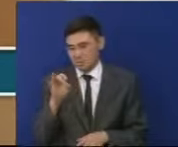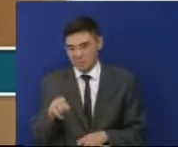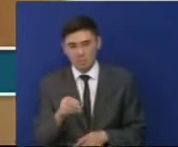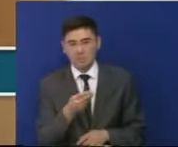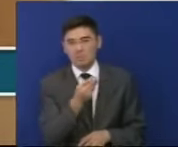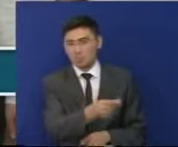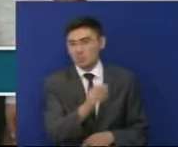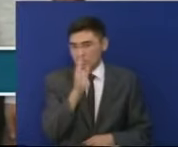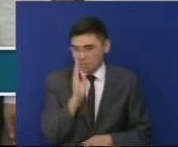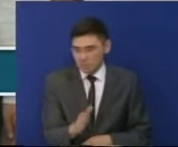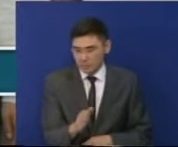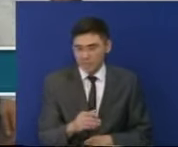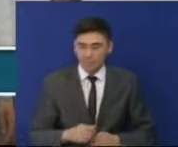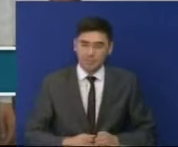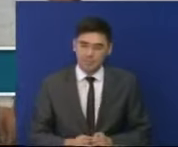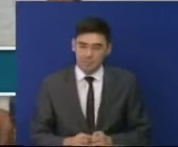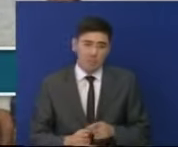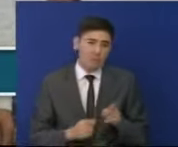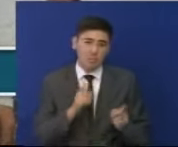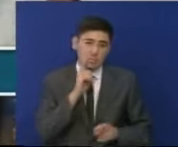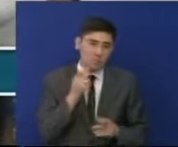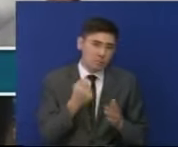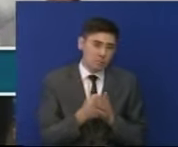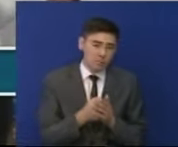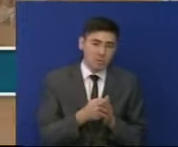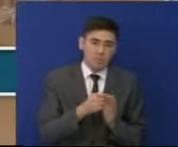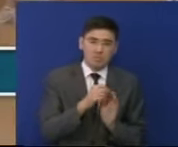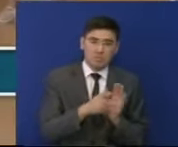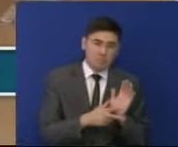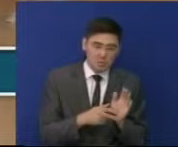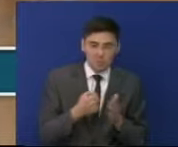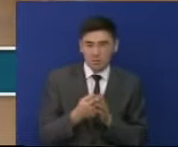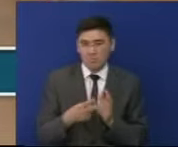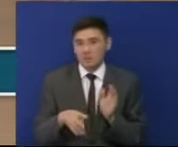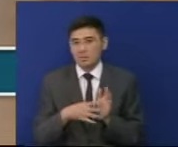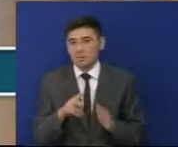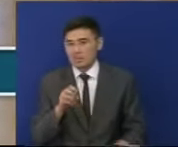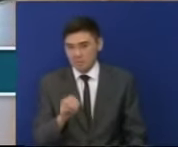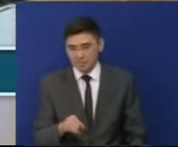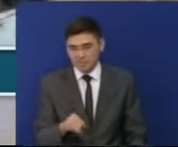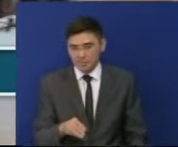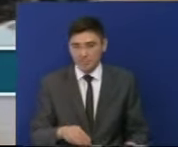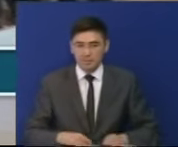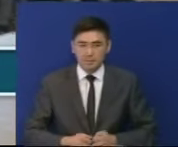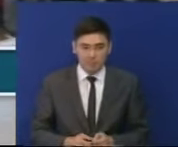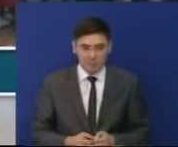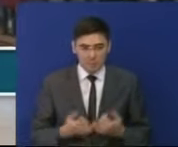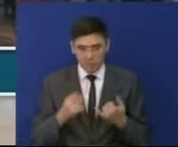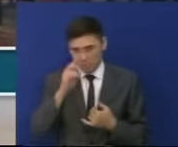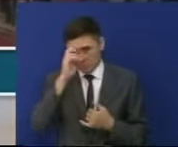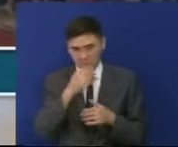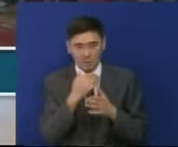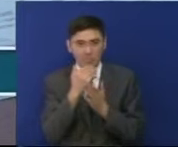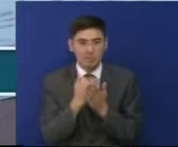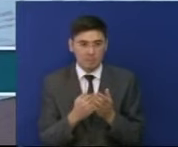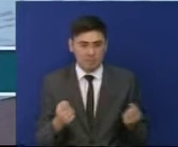для реализации. Участниками могут стать молодые люди от 18 до 29 лет. На сегодняшний день в рамках государственных программ поддержки